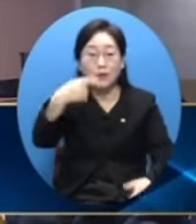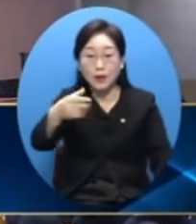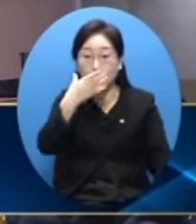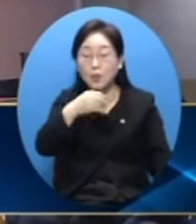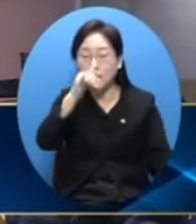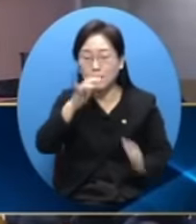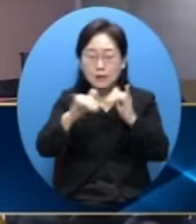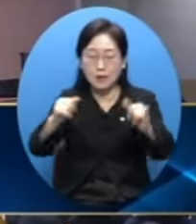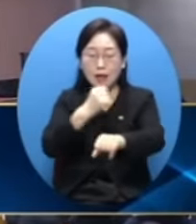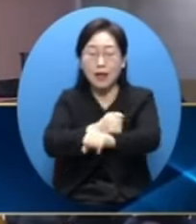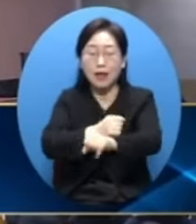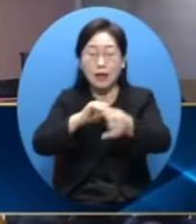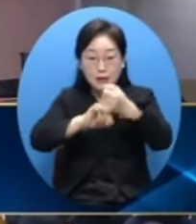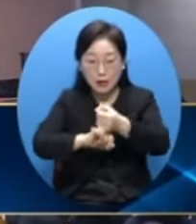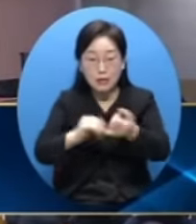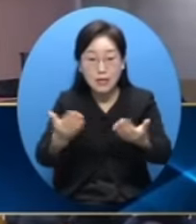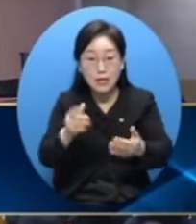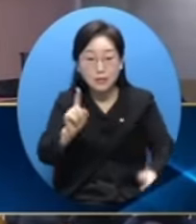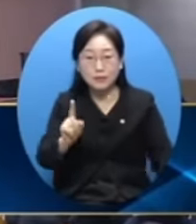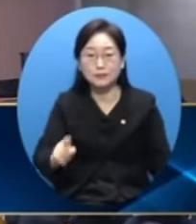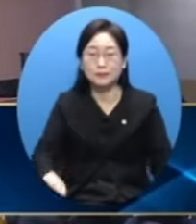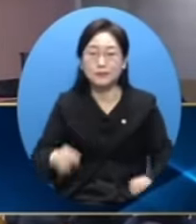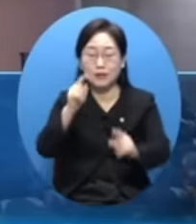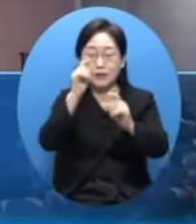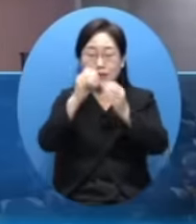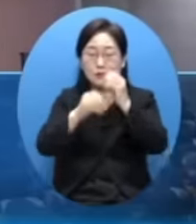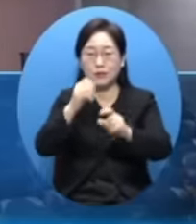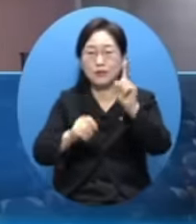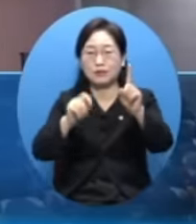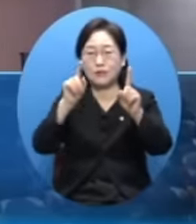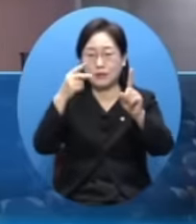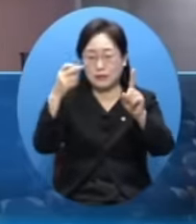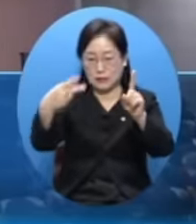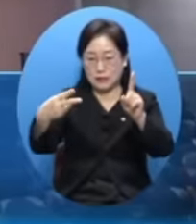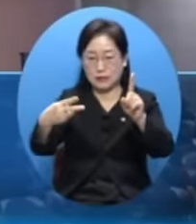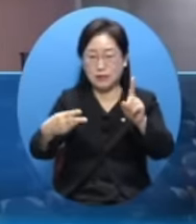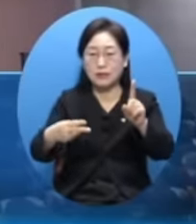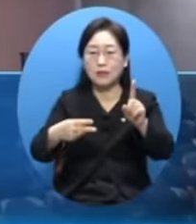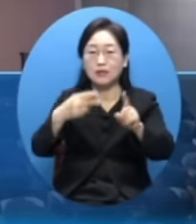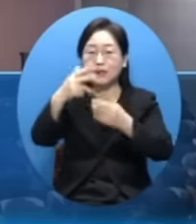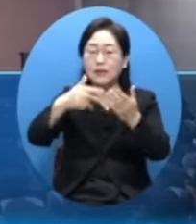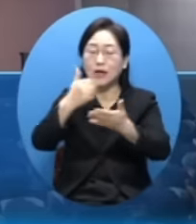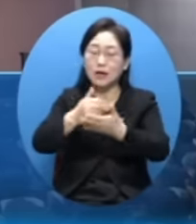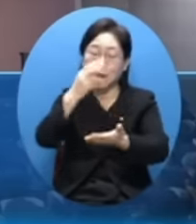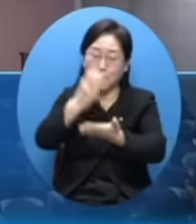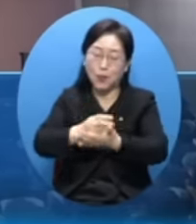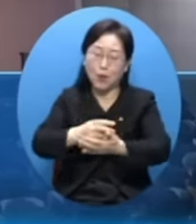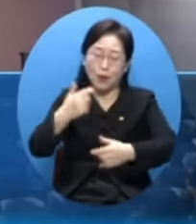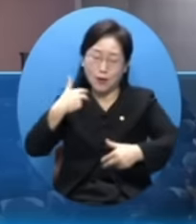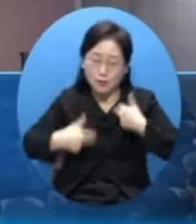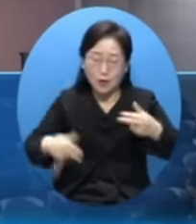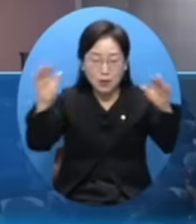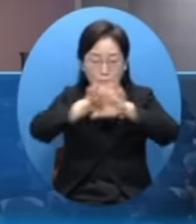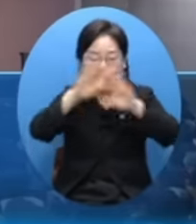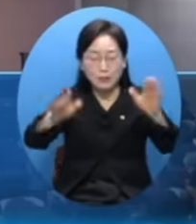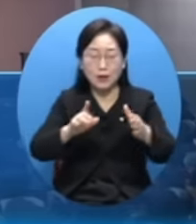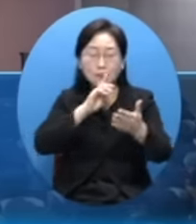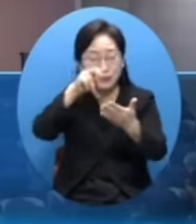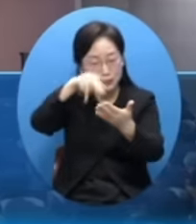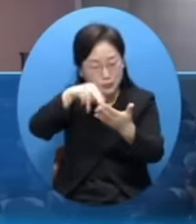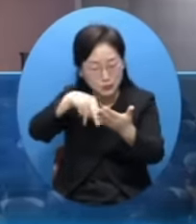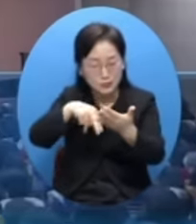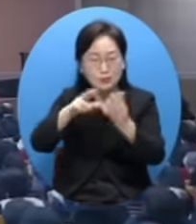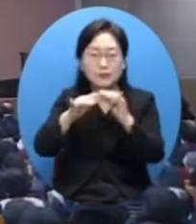사람이 해야 할 일을 말씀하고 있습니다 시편 1편 2절에 오직 여호와 야외의 율법을 즐거워하여 그의 율법을 취하러 묵상하는도다